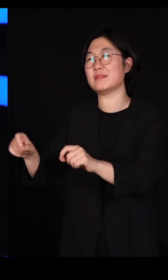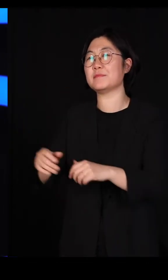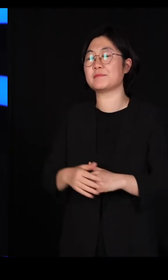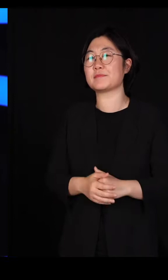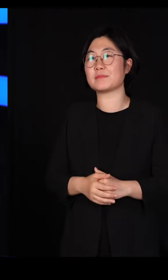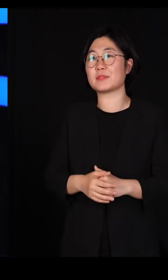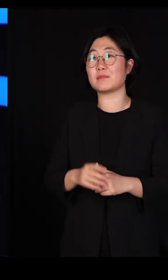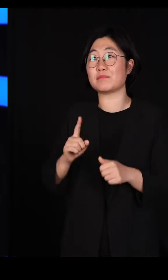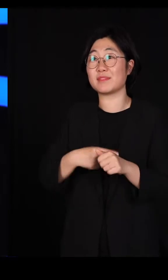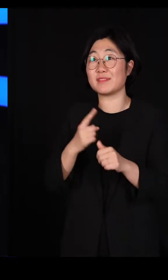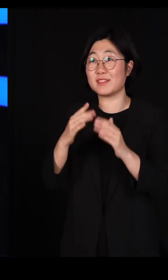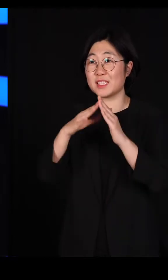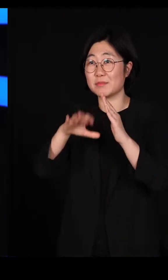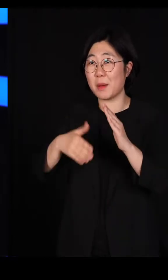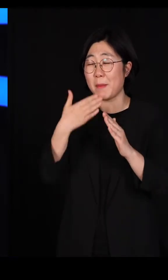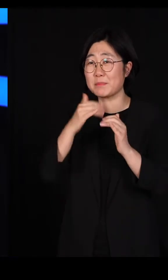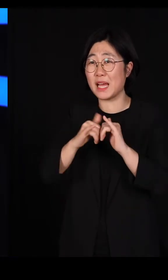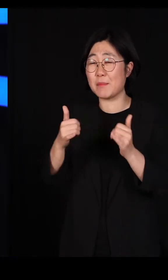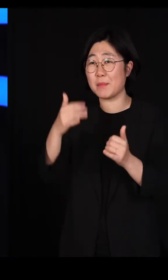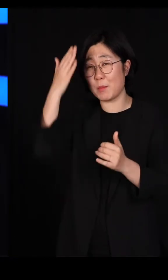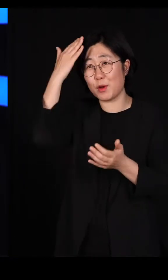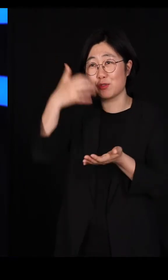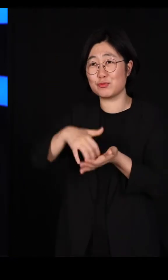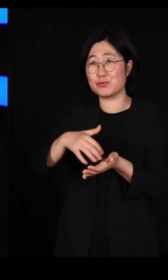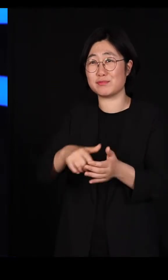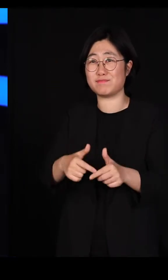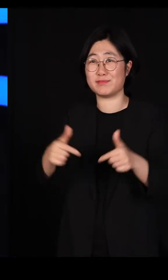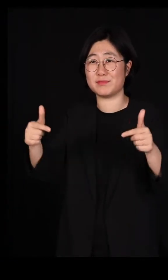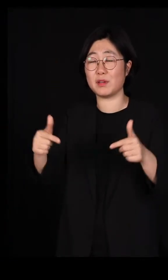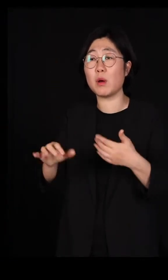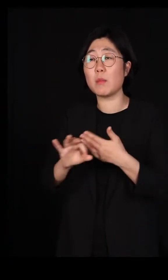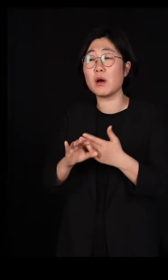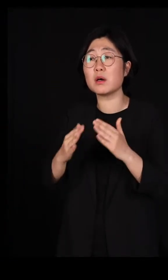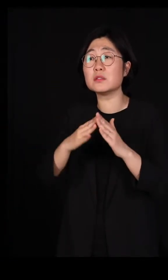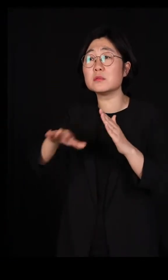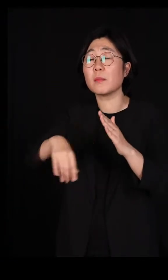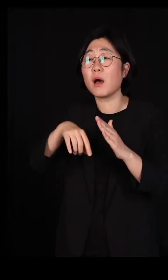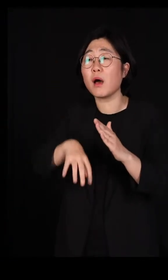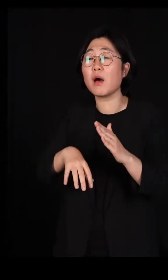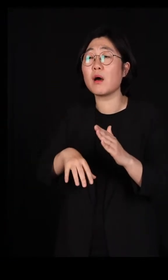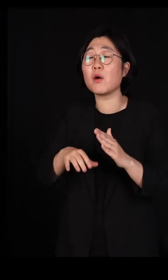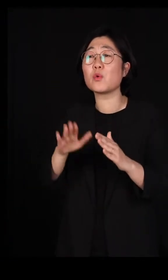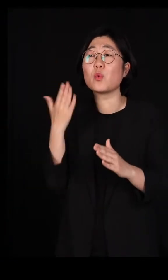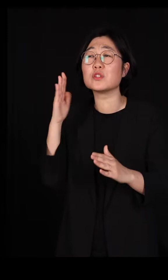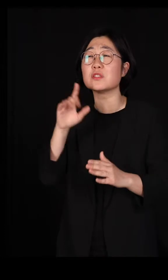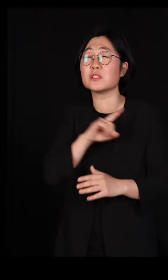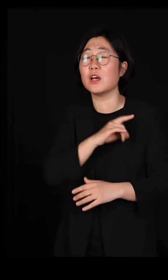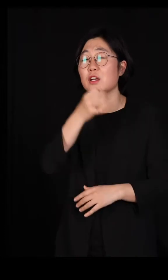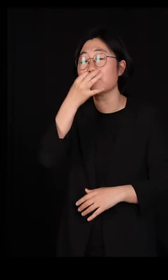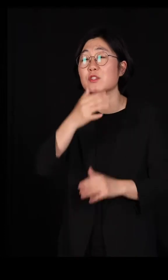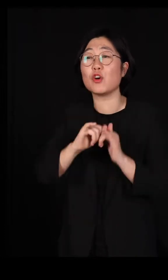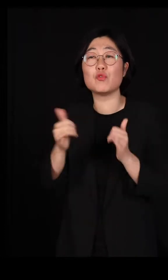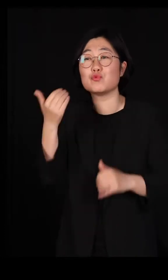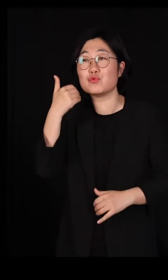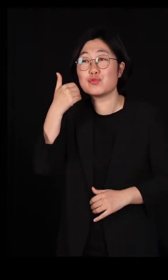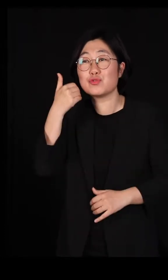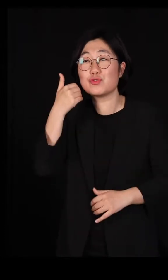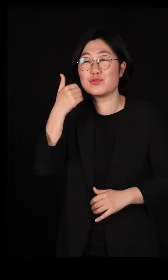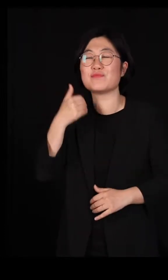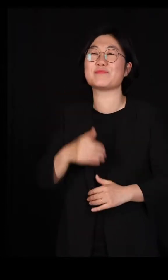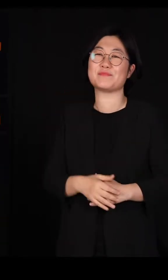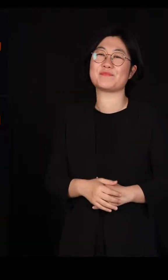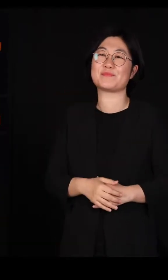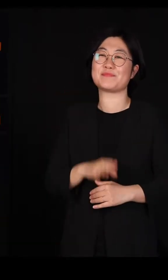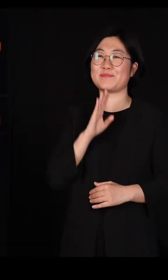보니까 좀 집에서 밥 먹는 사람들이 많이 늘어났는데, 바로 그래서 누가 집에서 요즘 힘이